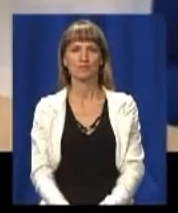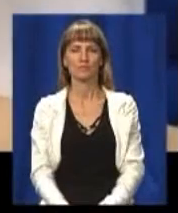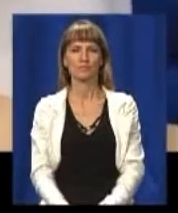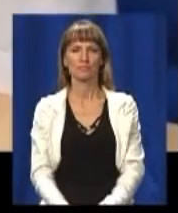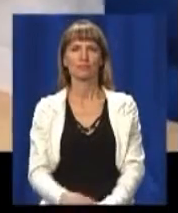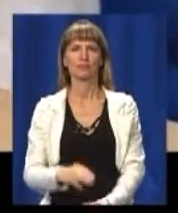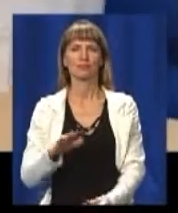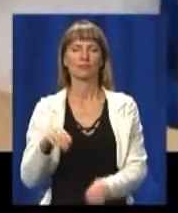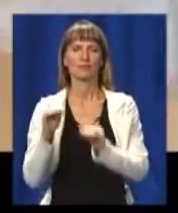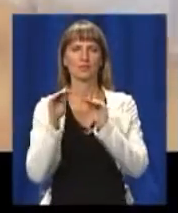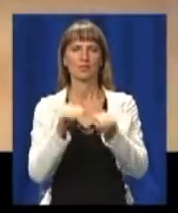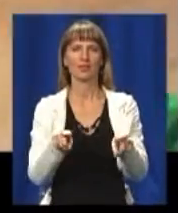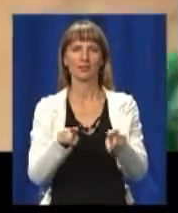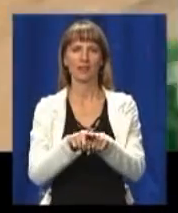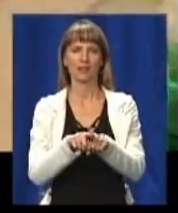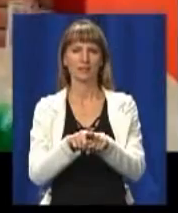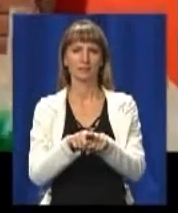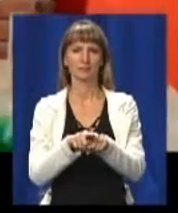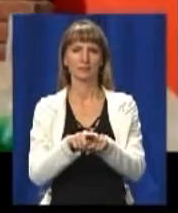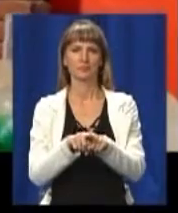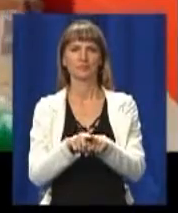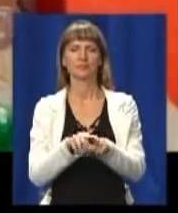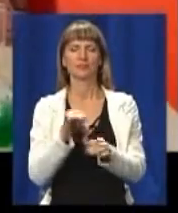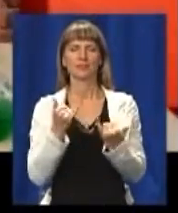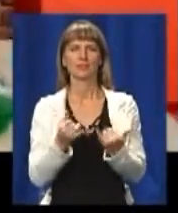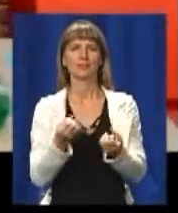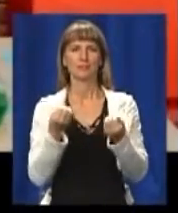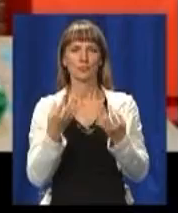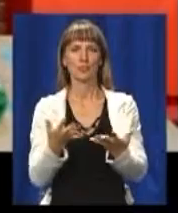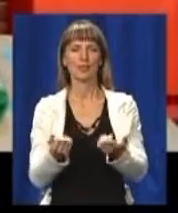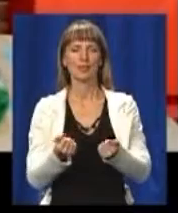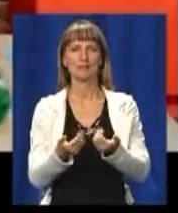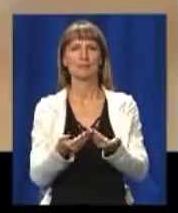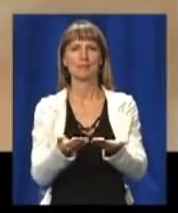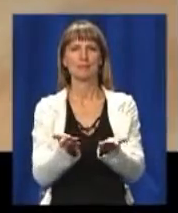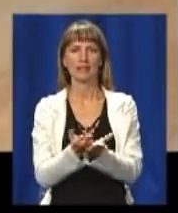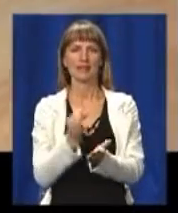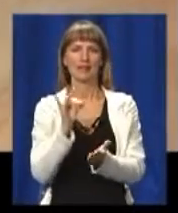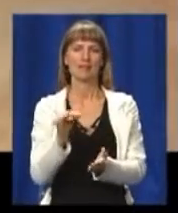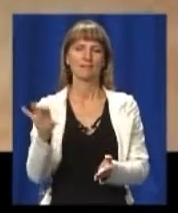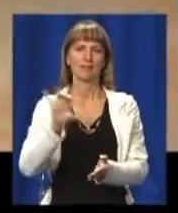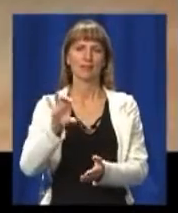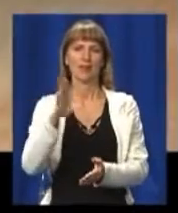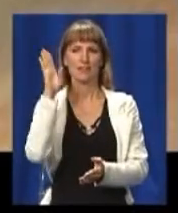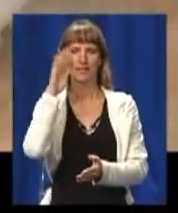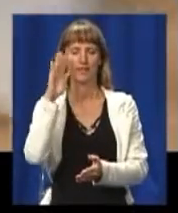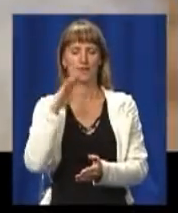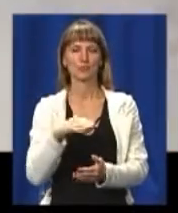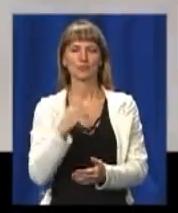Ну що, давайте поставимо ось так. І тепер просто беріть мисочку і висипайте все у воду.